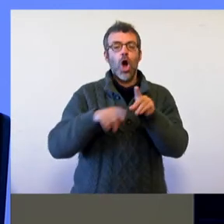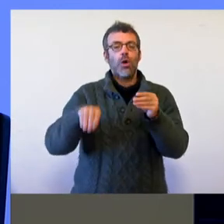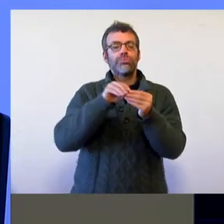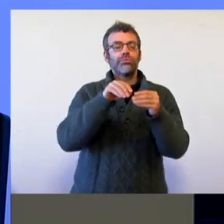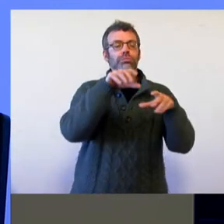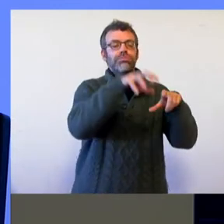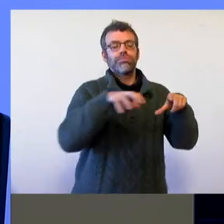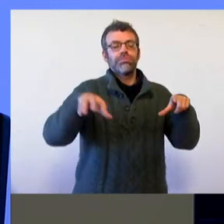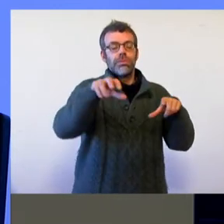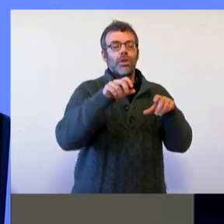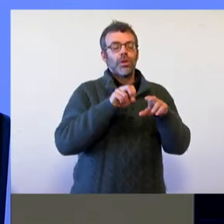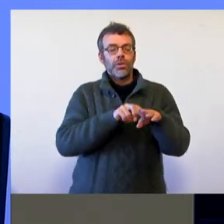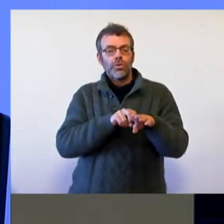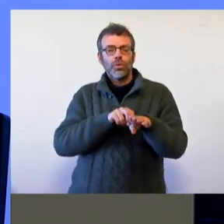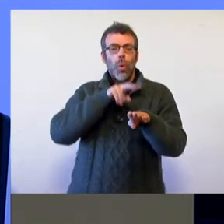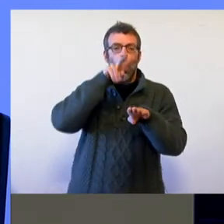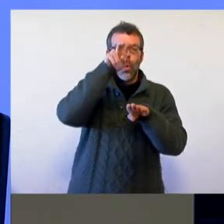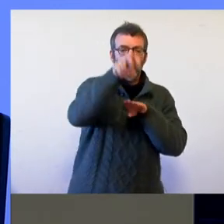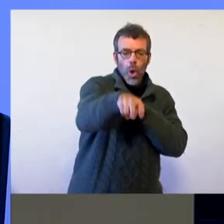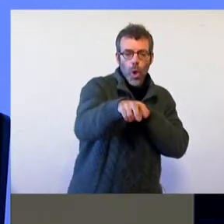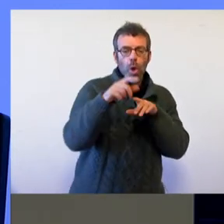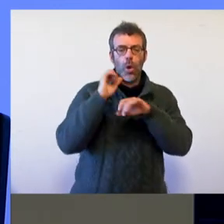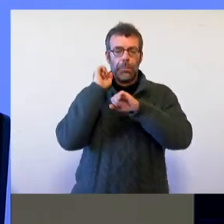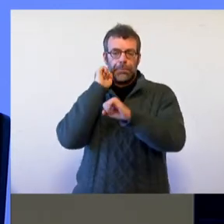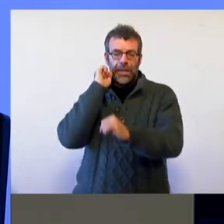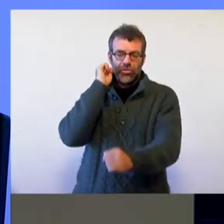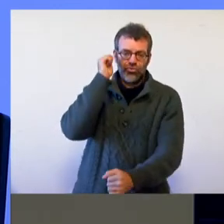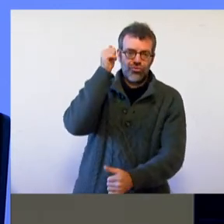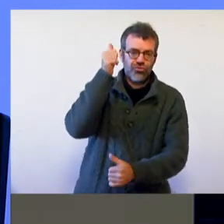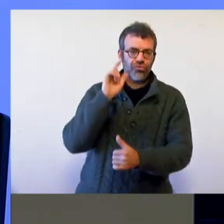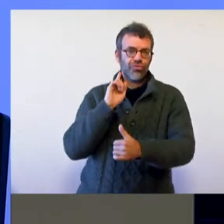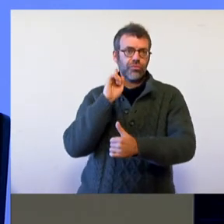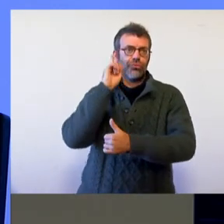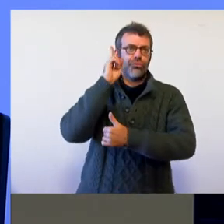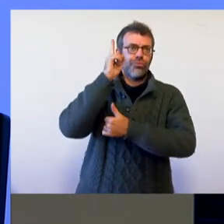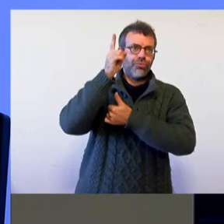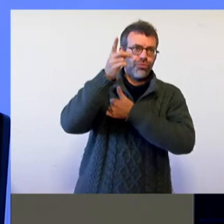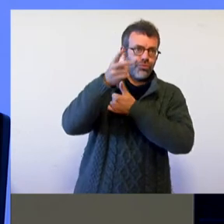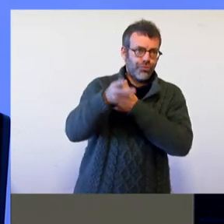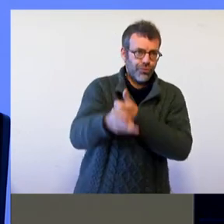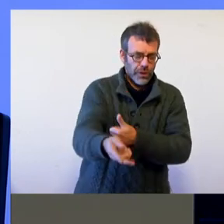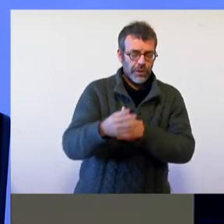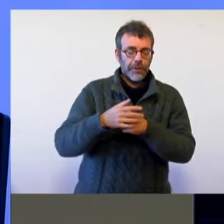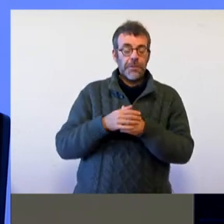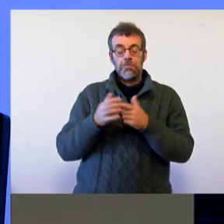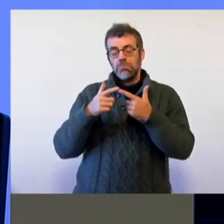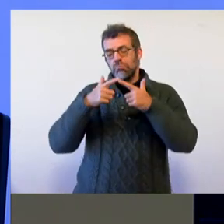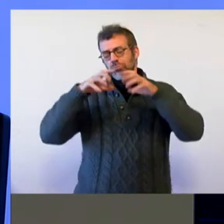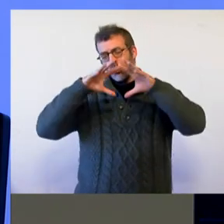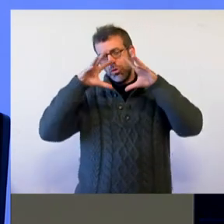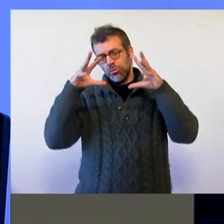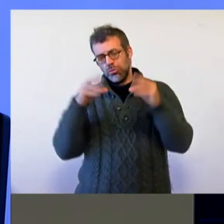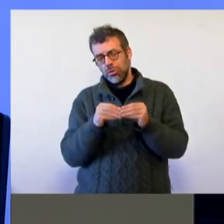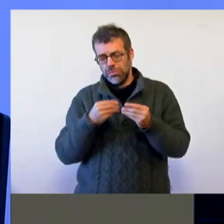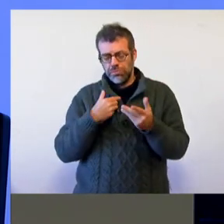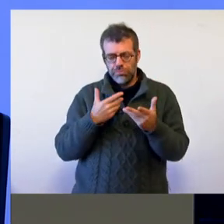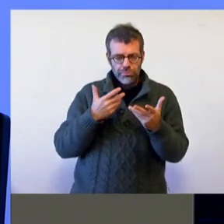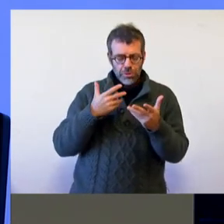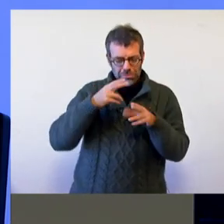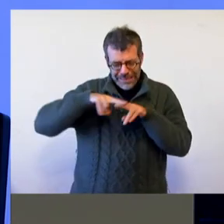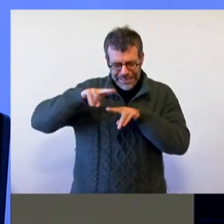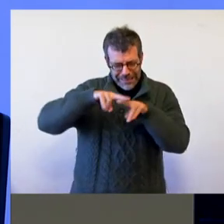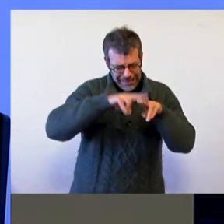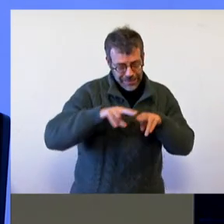longueur, de saut à la perche, qui en ont besoin. Et nous allons faire le lien avec le sport pour